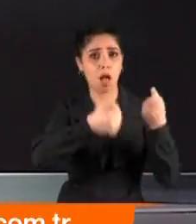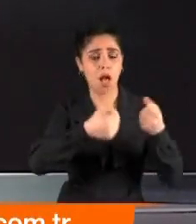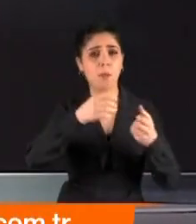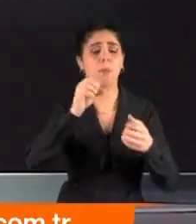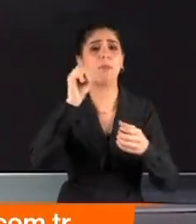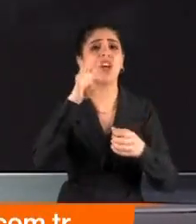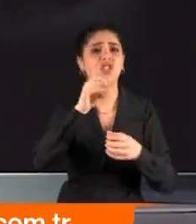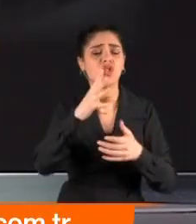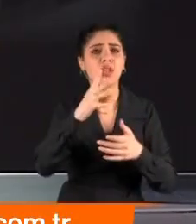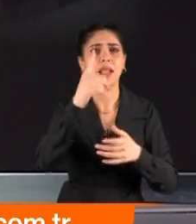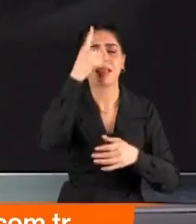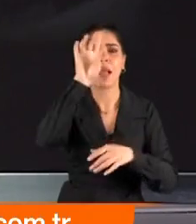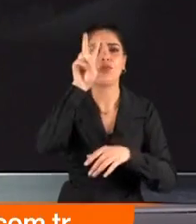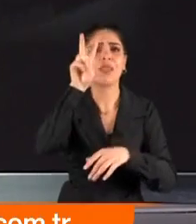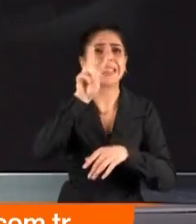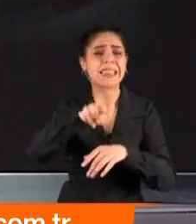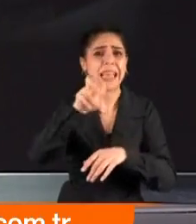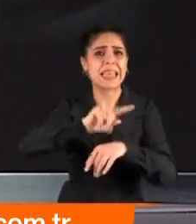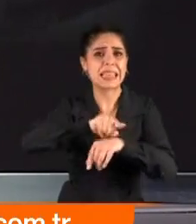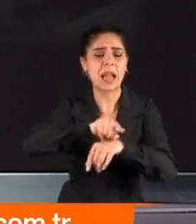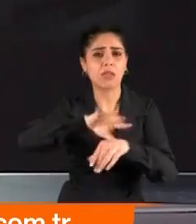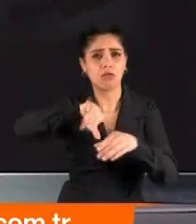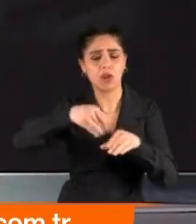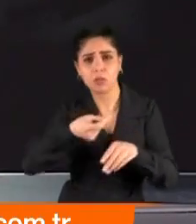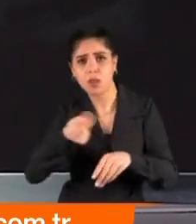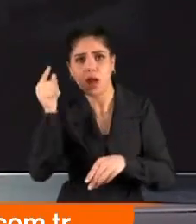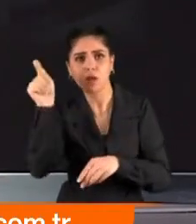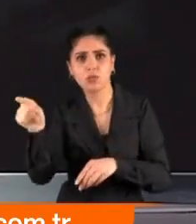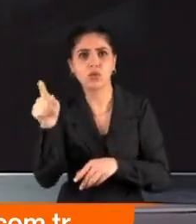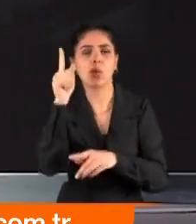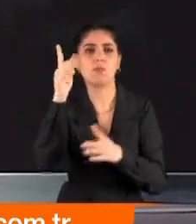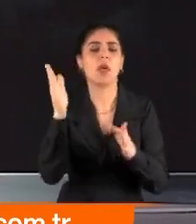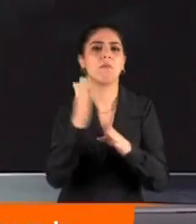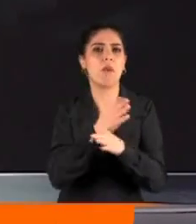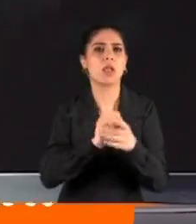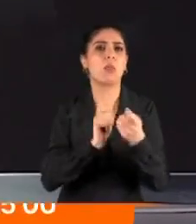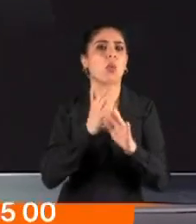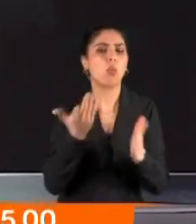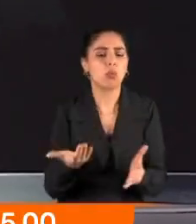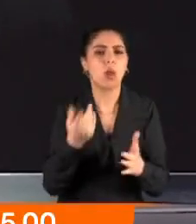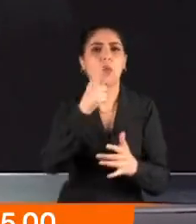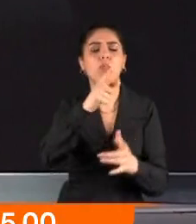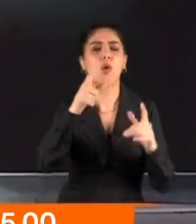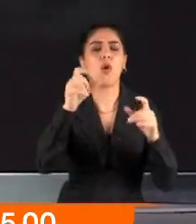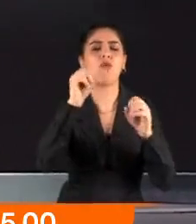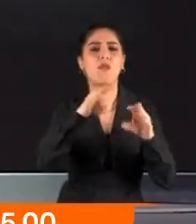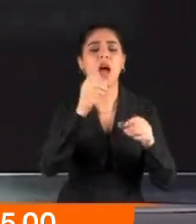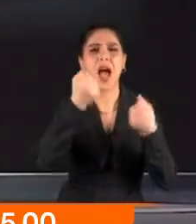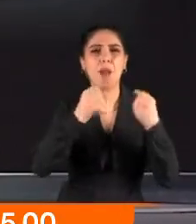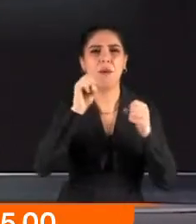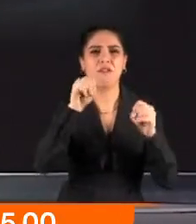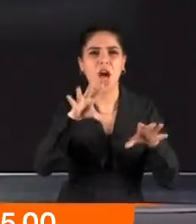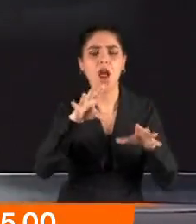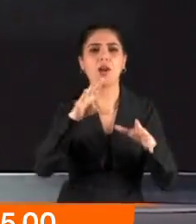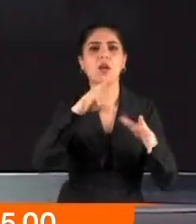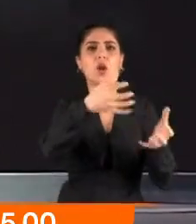farlarını sadece 8 saniyede çalıp kaçtı. Peki herhangi bir ekipman kullanmadan araç farlarını sökmek gerçekten de